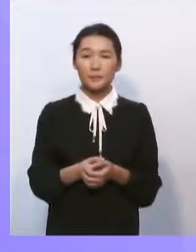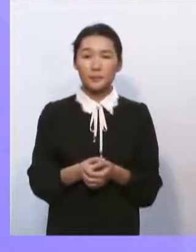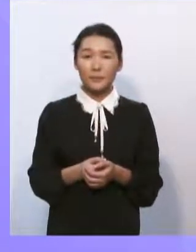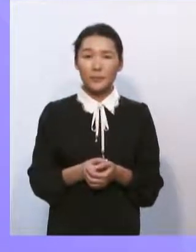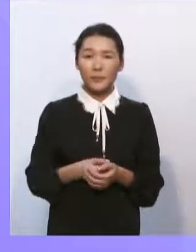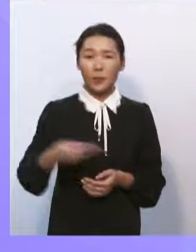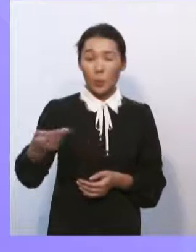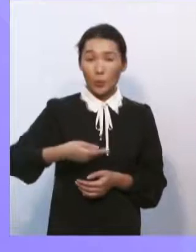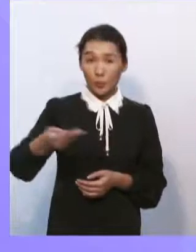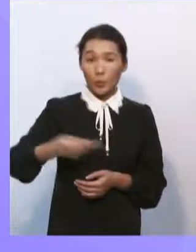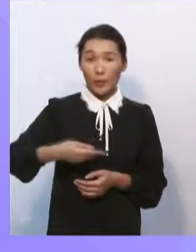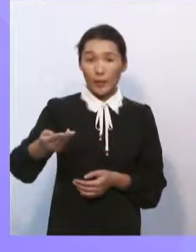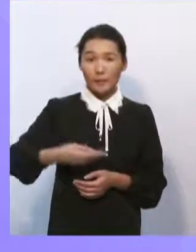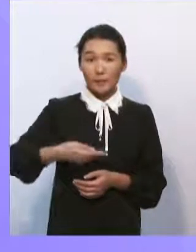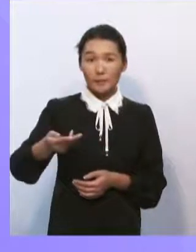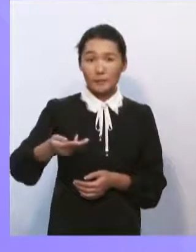Унду элейт.